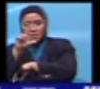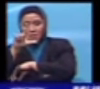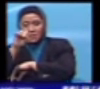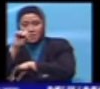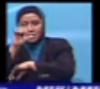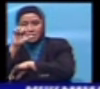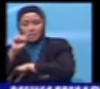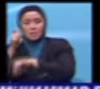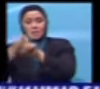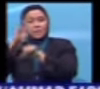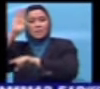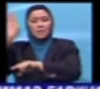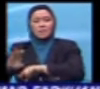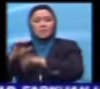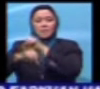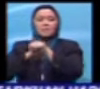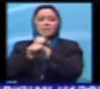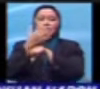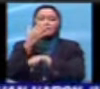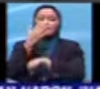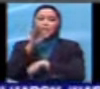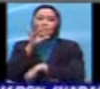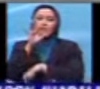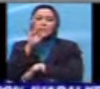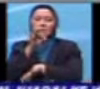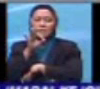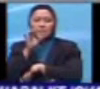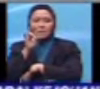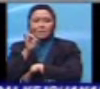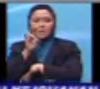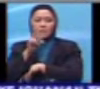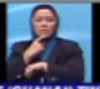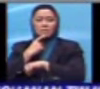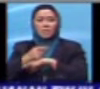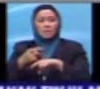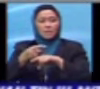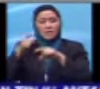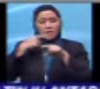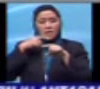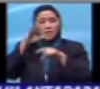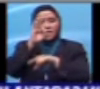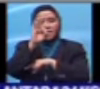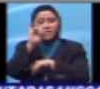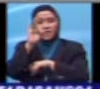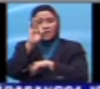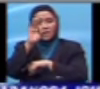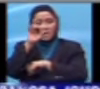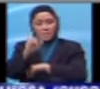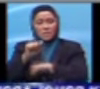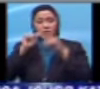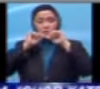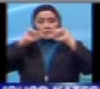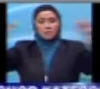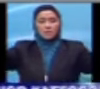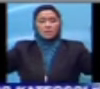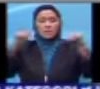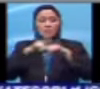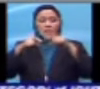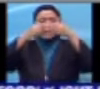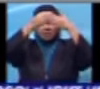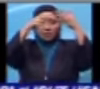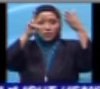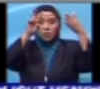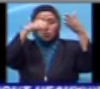1997. 21 November lalu, FIFA mengumumkan 10 calon terbaik anugerah Puskas selepas melalui proses